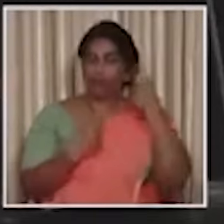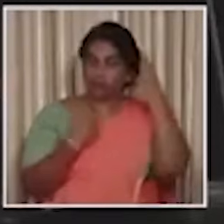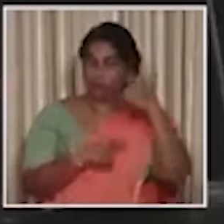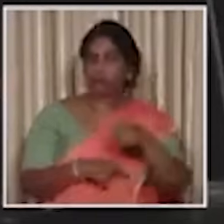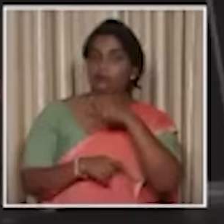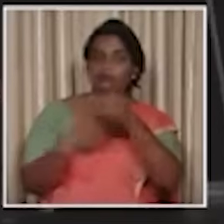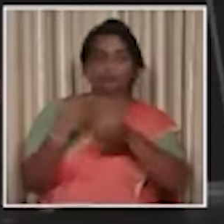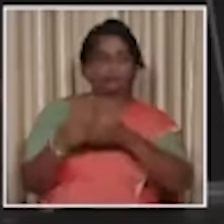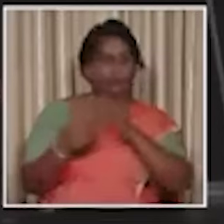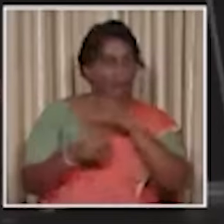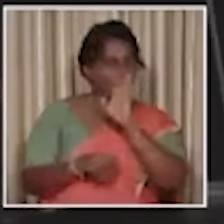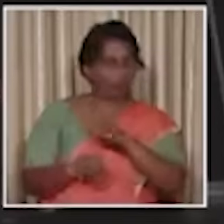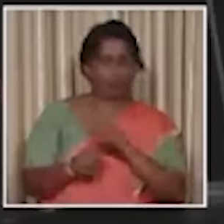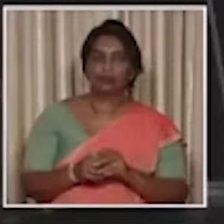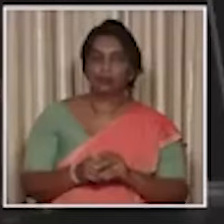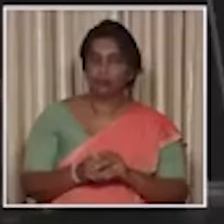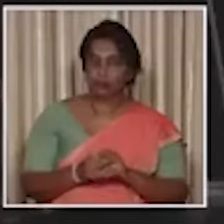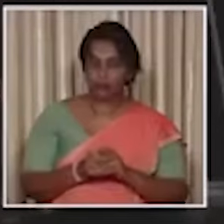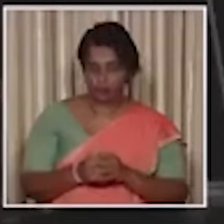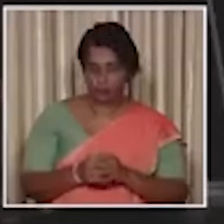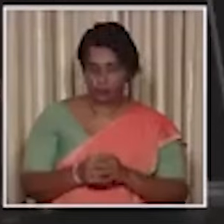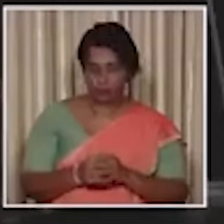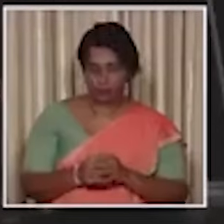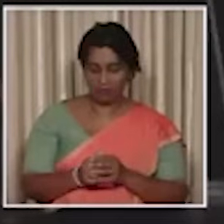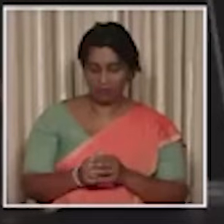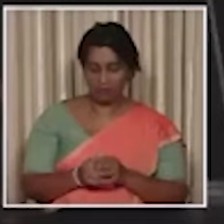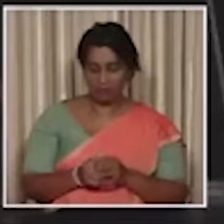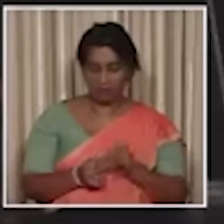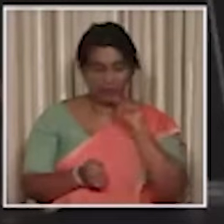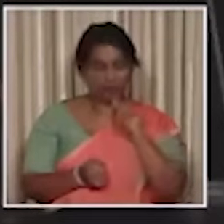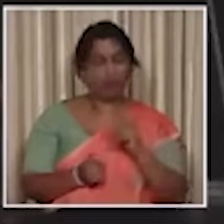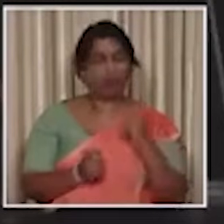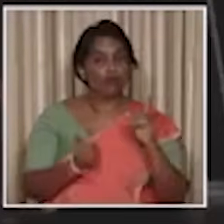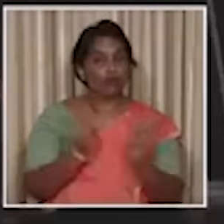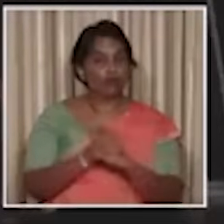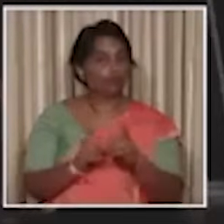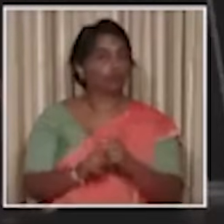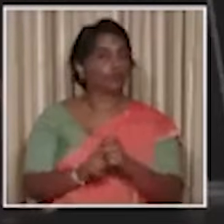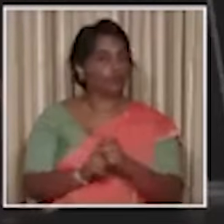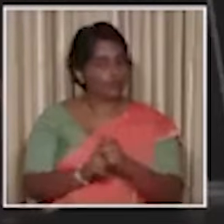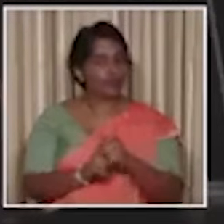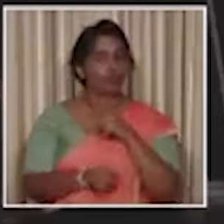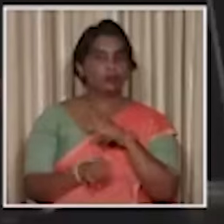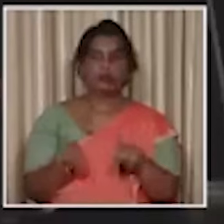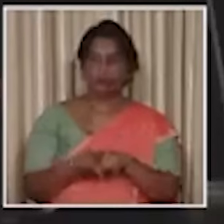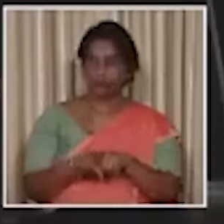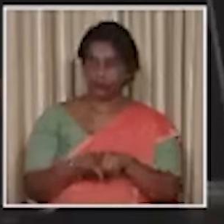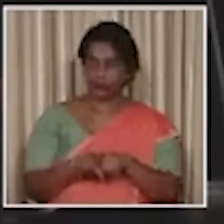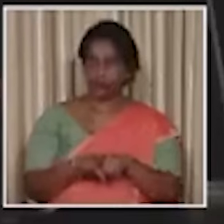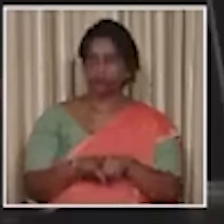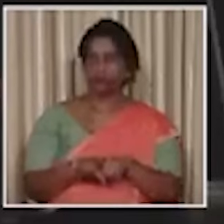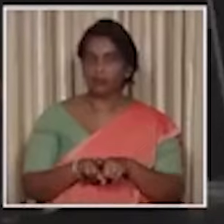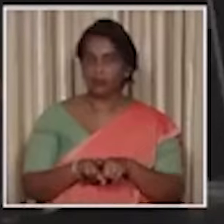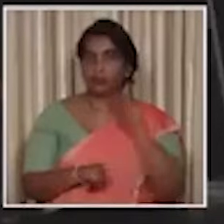தோற்கடித்து விட்டோம் என்கிற மமதையையும் போரின் குரூரத்தையும் படையினரது ஆக்கிரமிப்பு சிந்தையையும் முகத்தில் அறைந்தால் போர் பிரதிபலிக்கும்